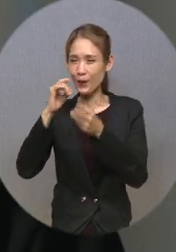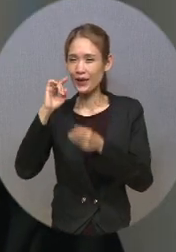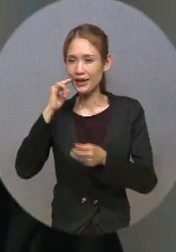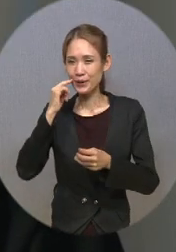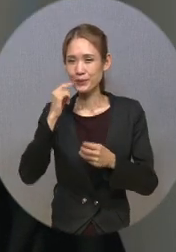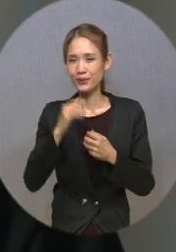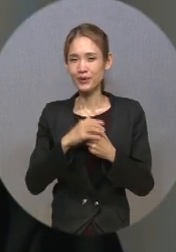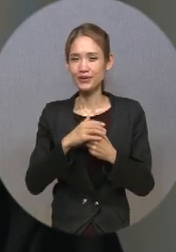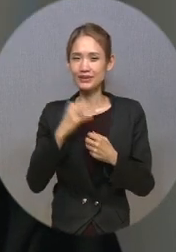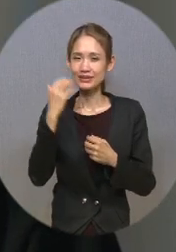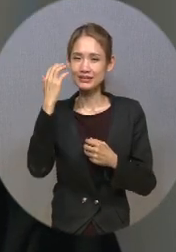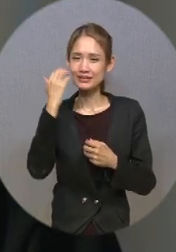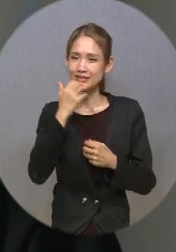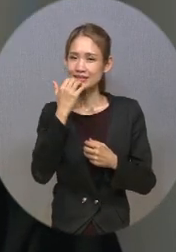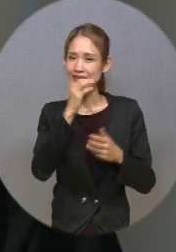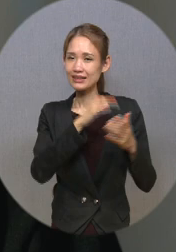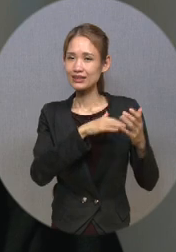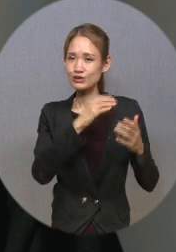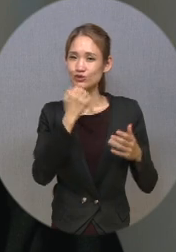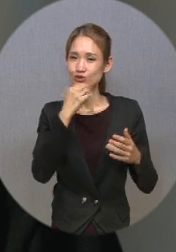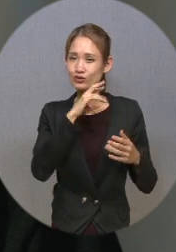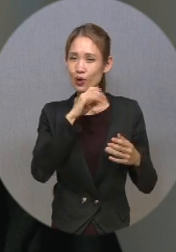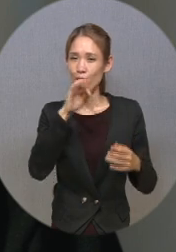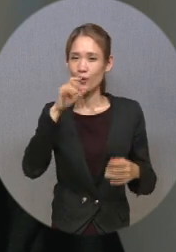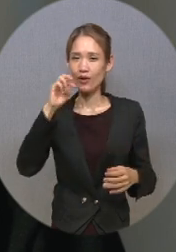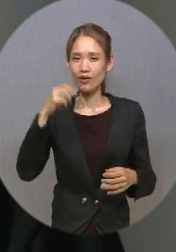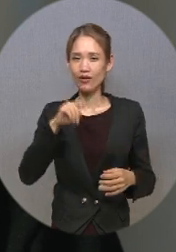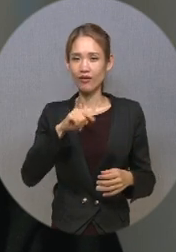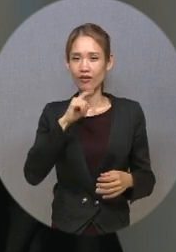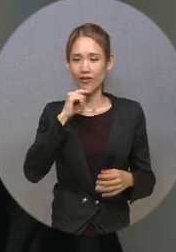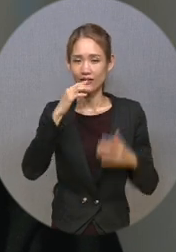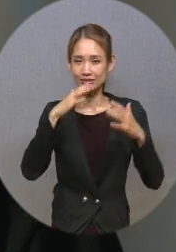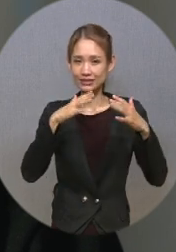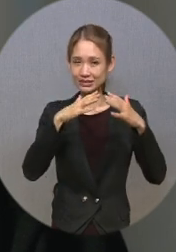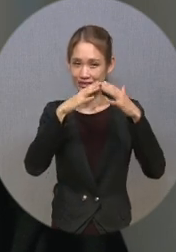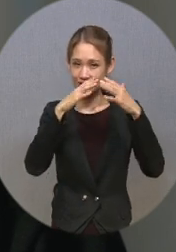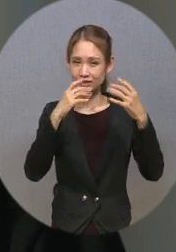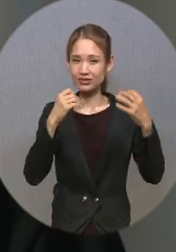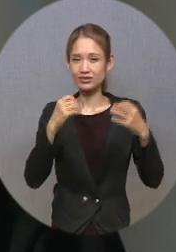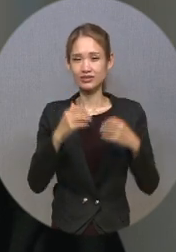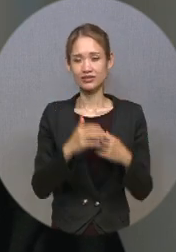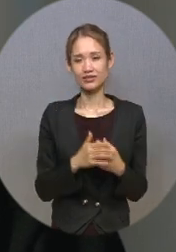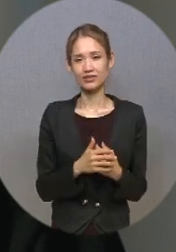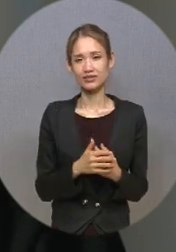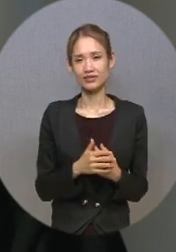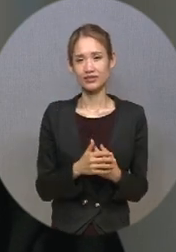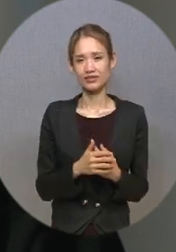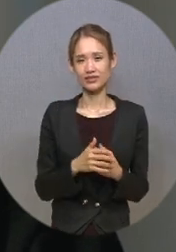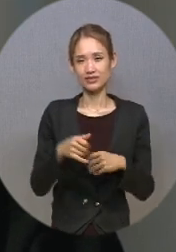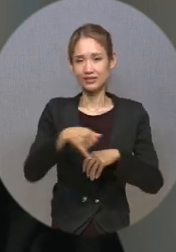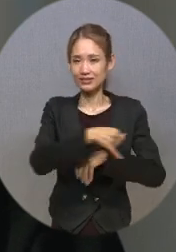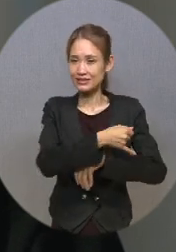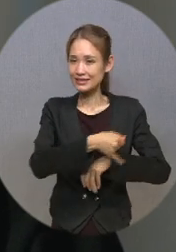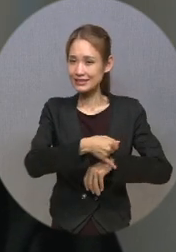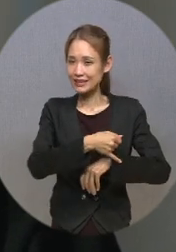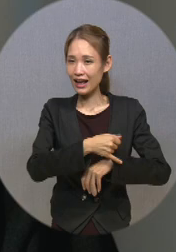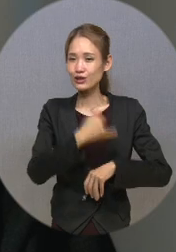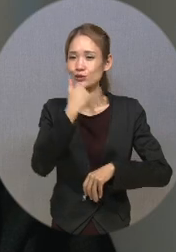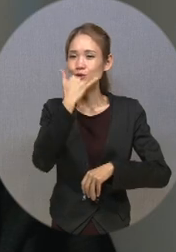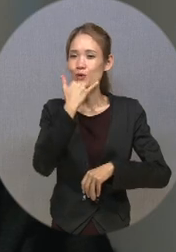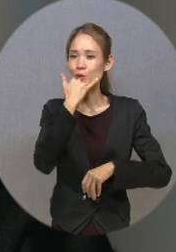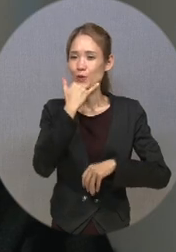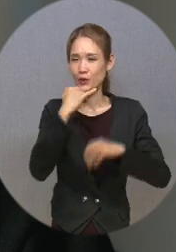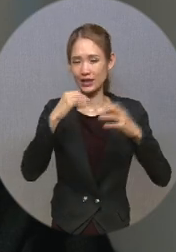약간 색감도 제가 주황색 이런 거 되게 좋아하거든요. 파스텔톤 이런 거. 그래서 지붕이 딱 그런 식으로 좀 돼 있고 그 집 디자인 자체가 독일에 있는